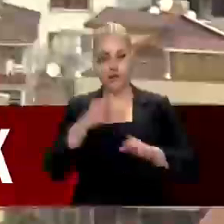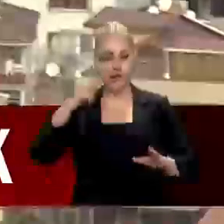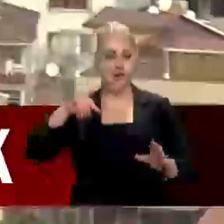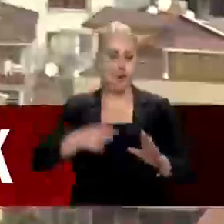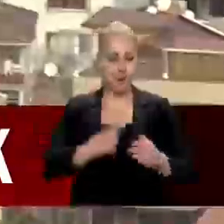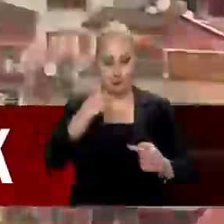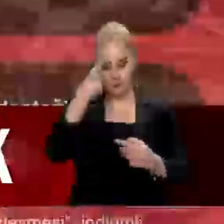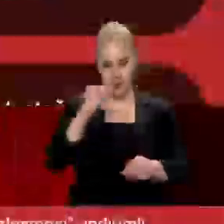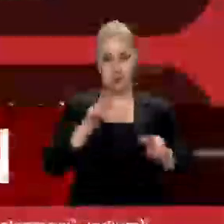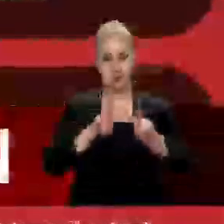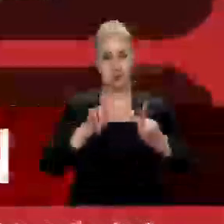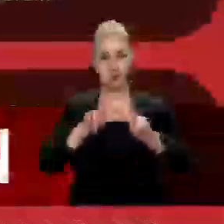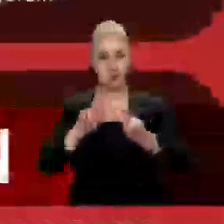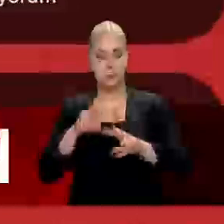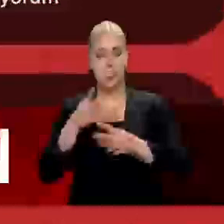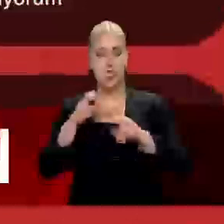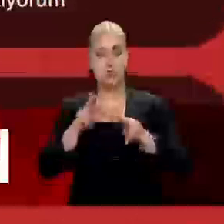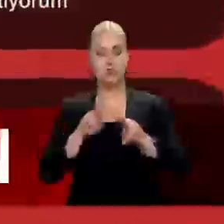bilgiye